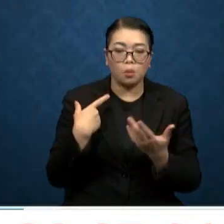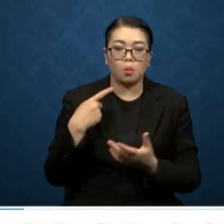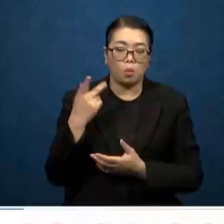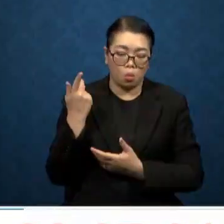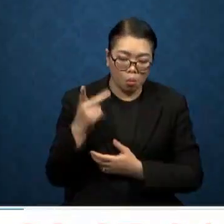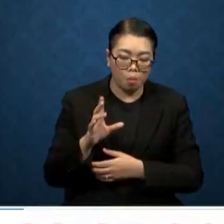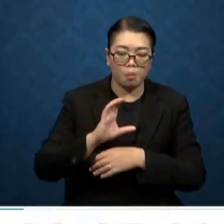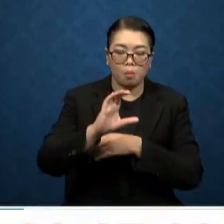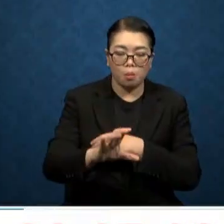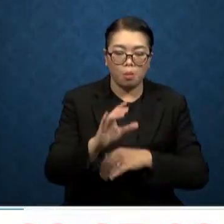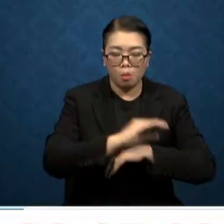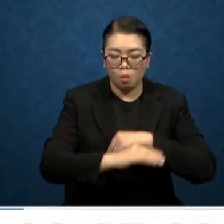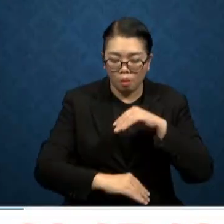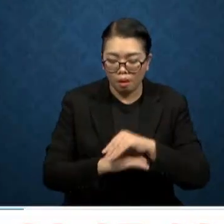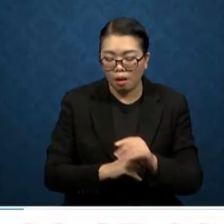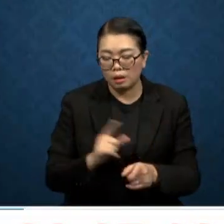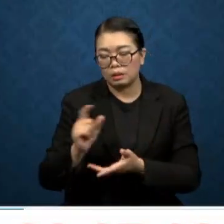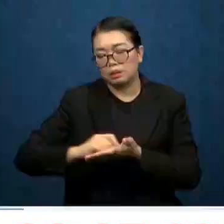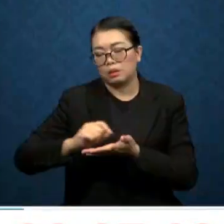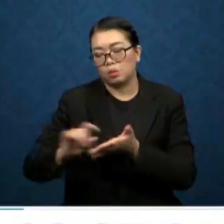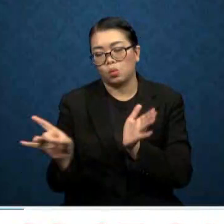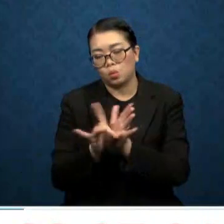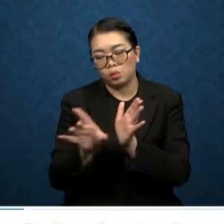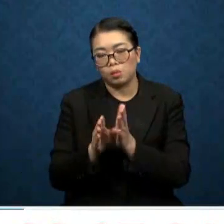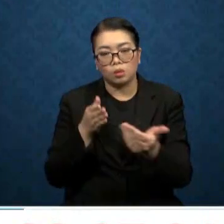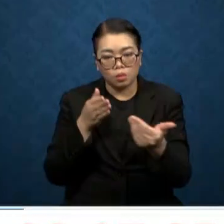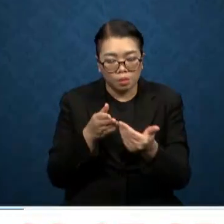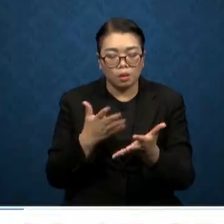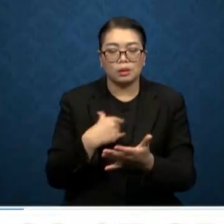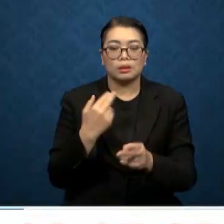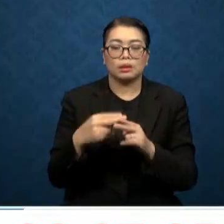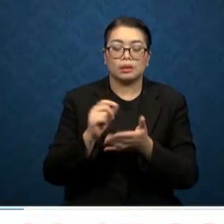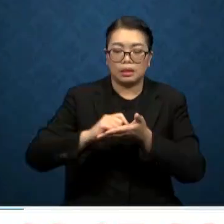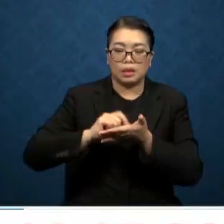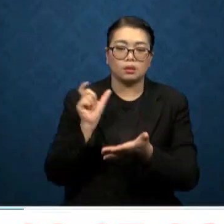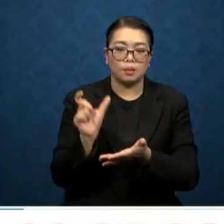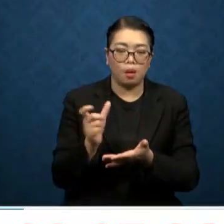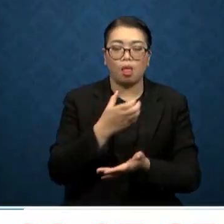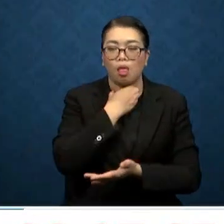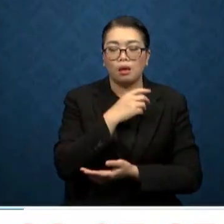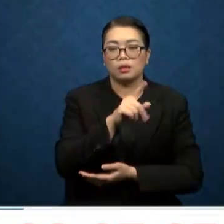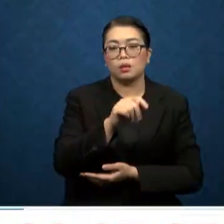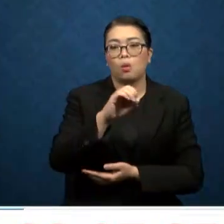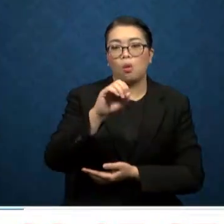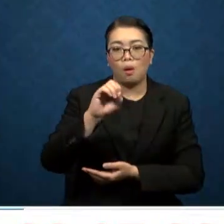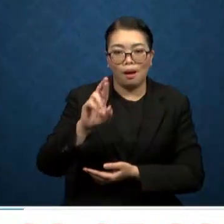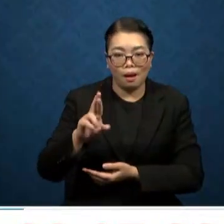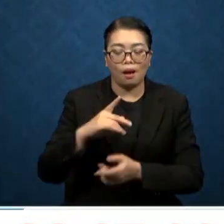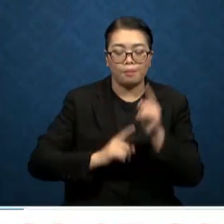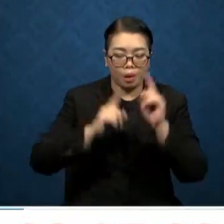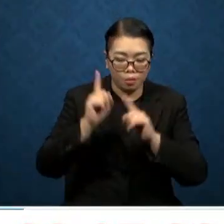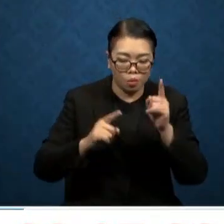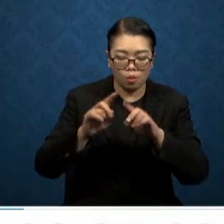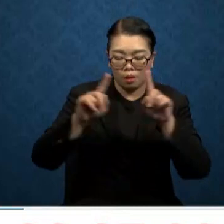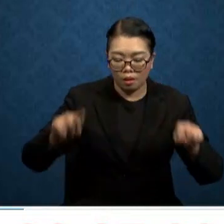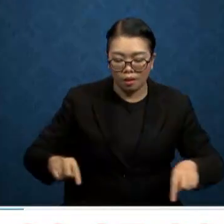โครงการหรือการเขียนคุณสมบัติเฉพาะหรือTการประมูลงานการร่าง